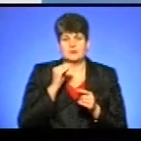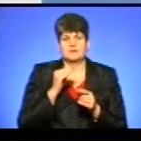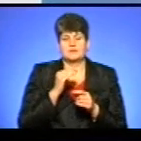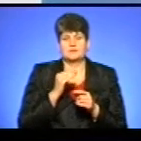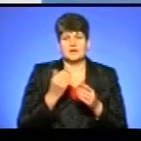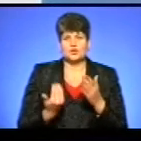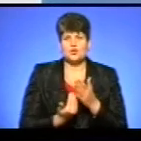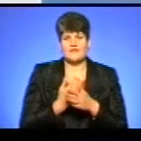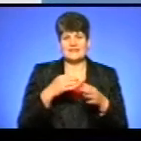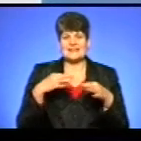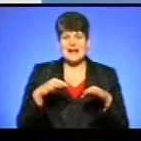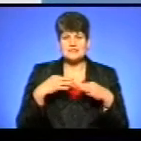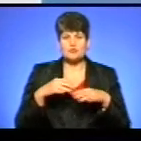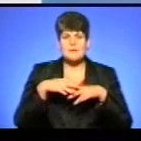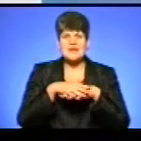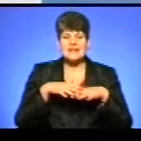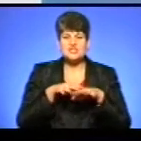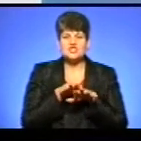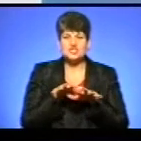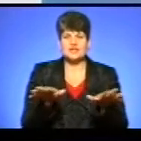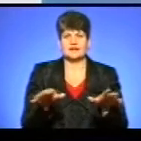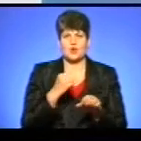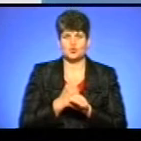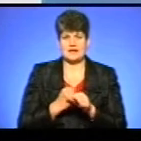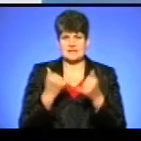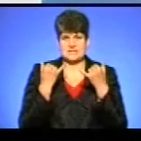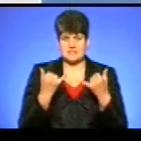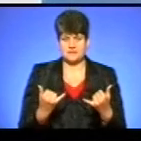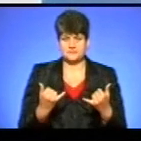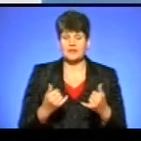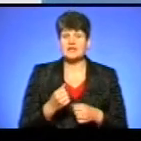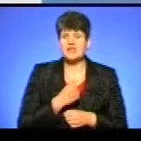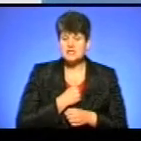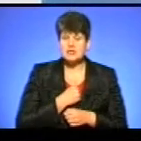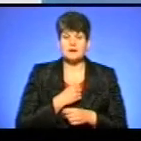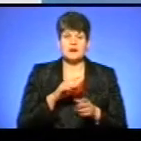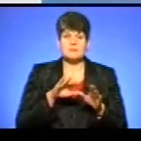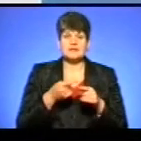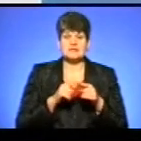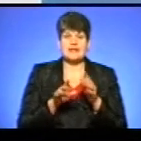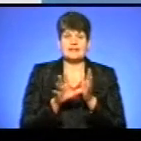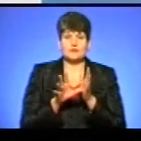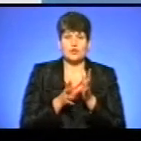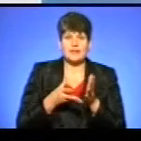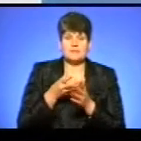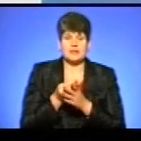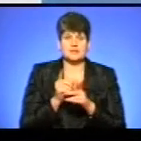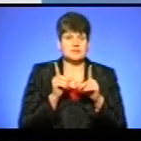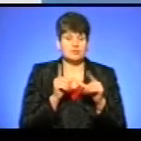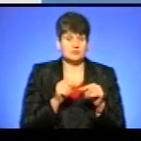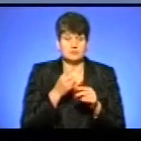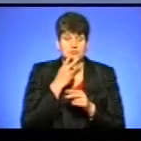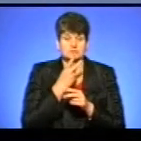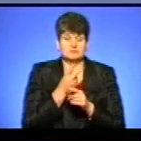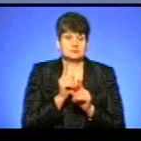мережі, яка зараз, власне, розробляється. На жаль, після введення електронної плати за проїзд ми помітили таку особливість, що